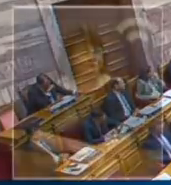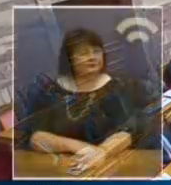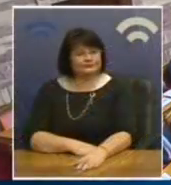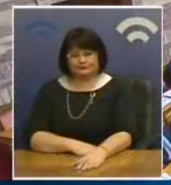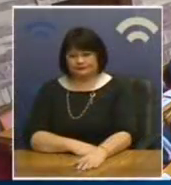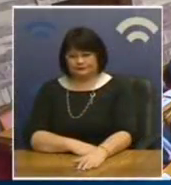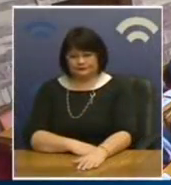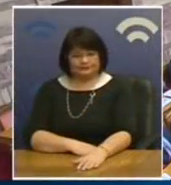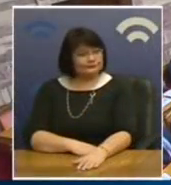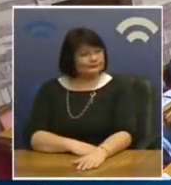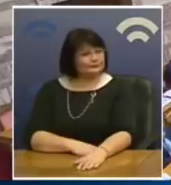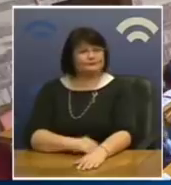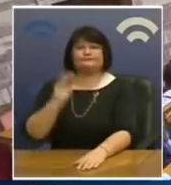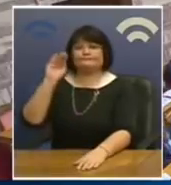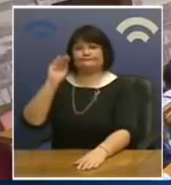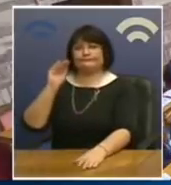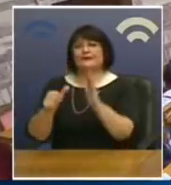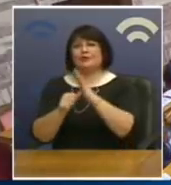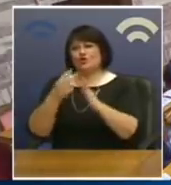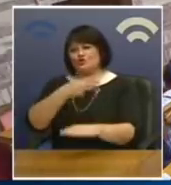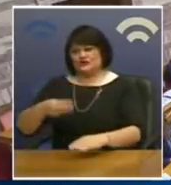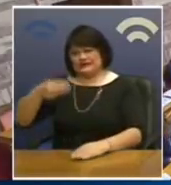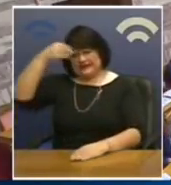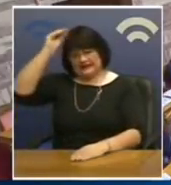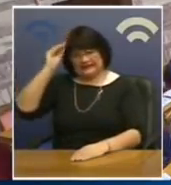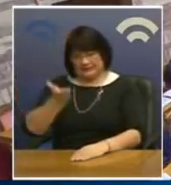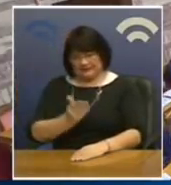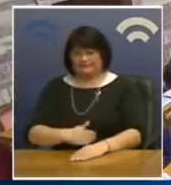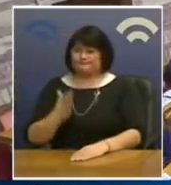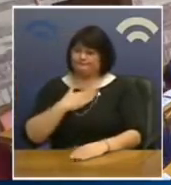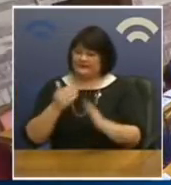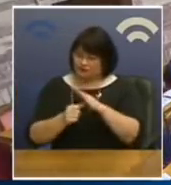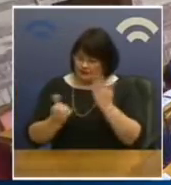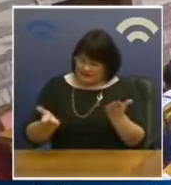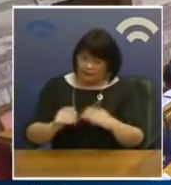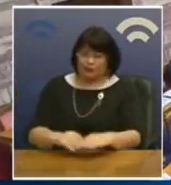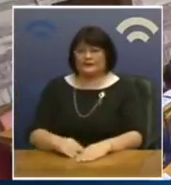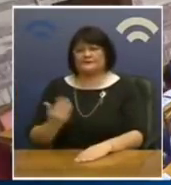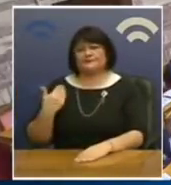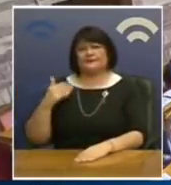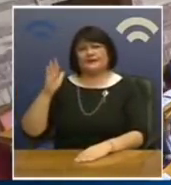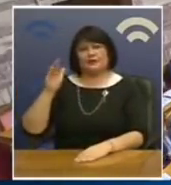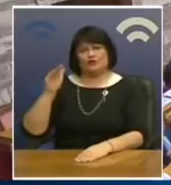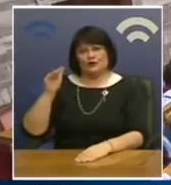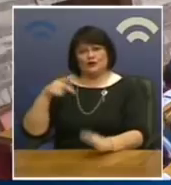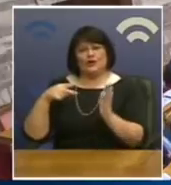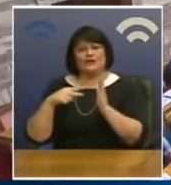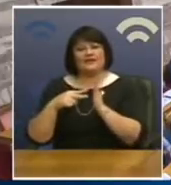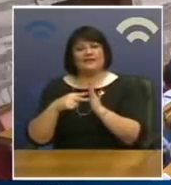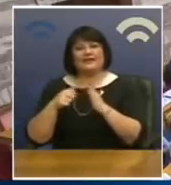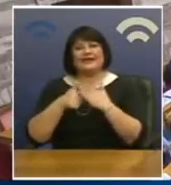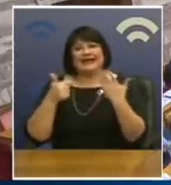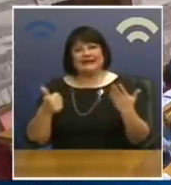Ευχαριστώ, κύριε Πρόεδρε. Κυρίες και κύριοι βουλευτές, τον Ιούλιο του